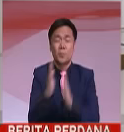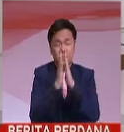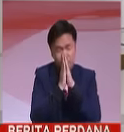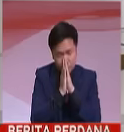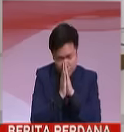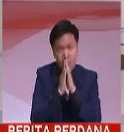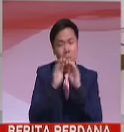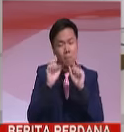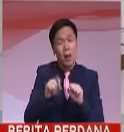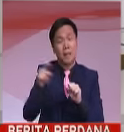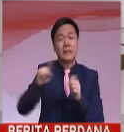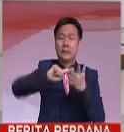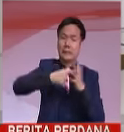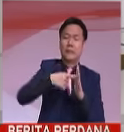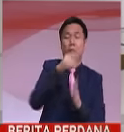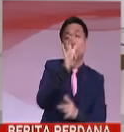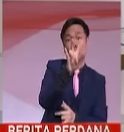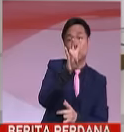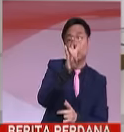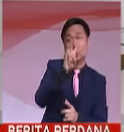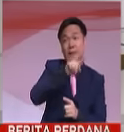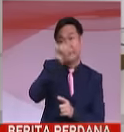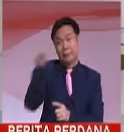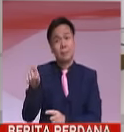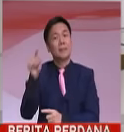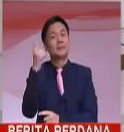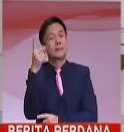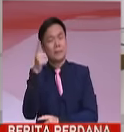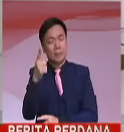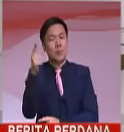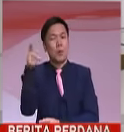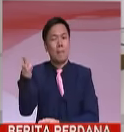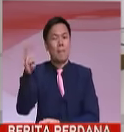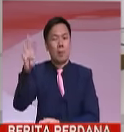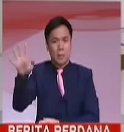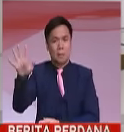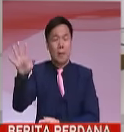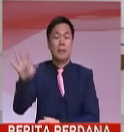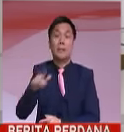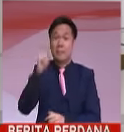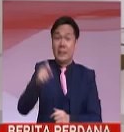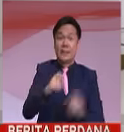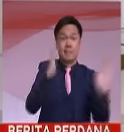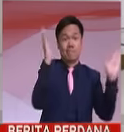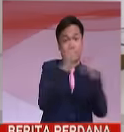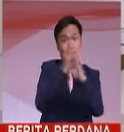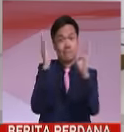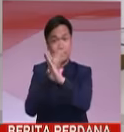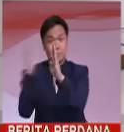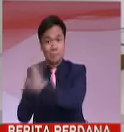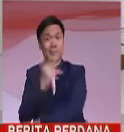jadikan bermula 7 vagina sehingga 145 tengah hari melibatkan tiga